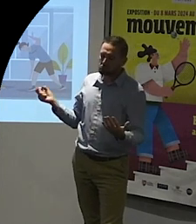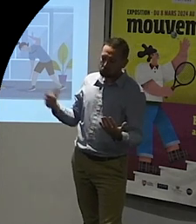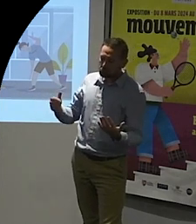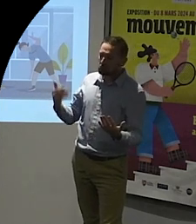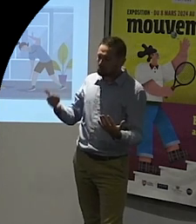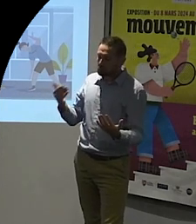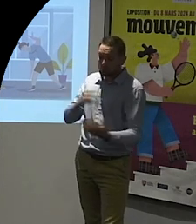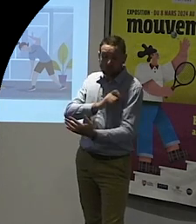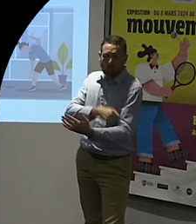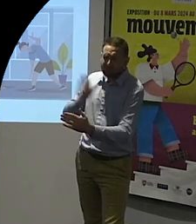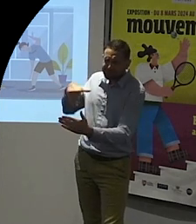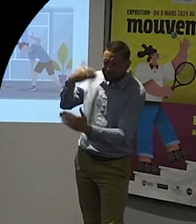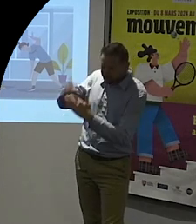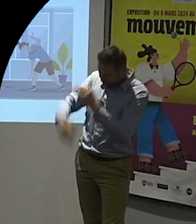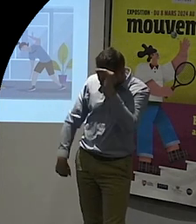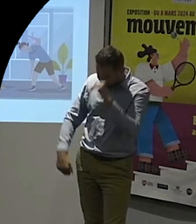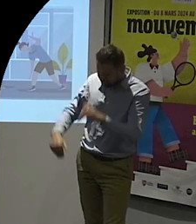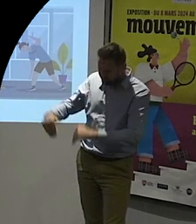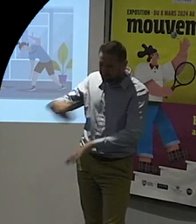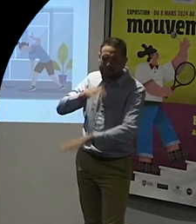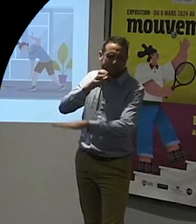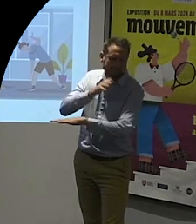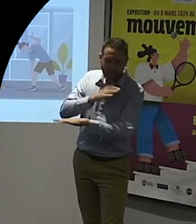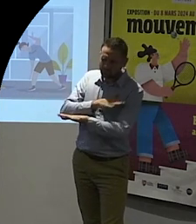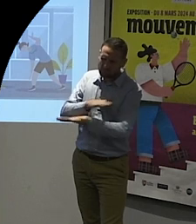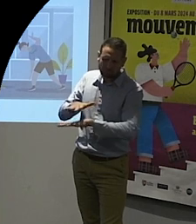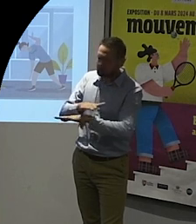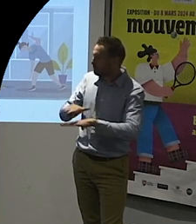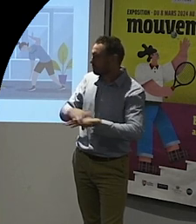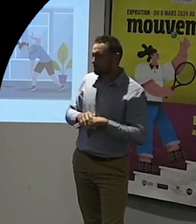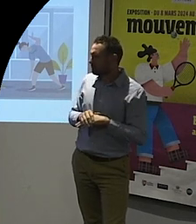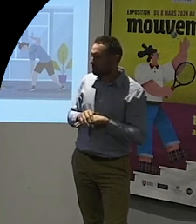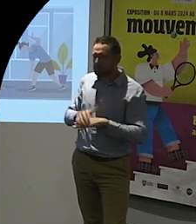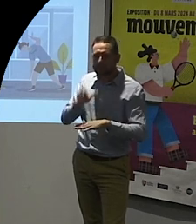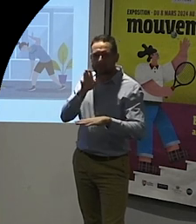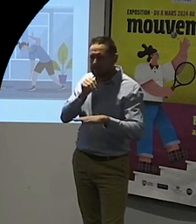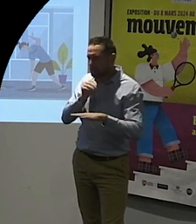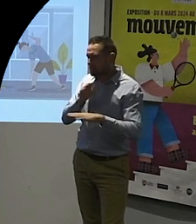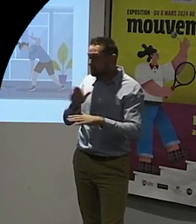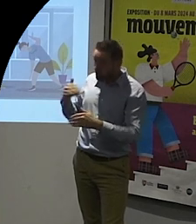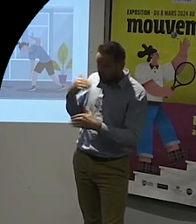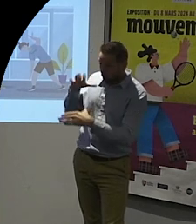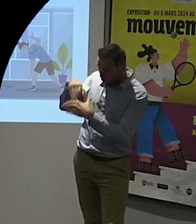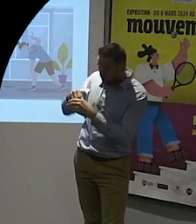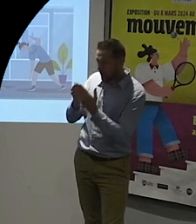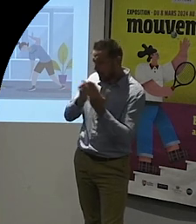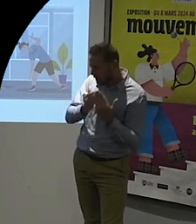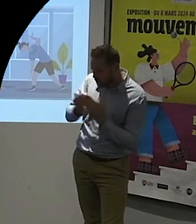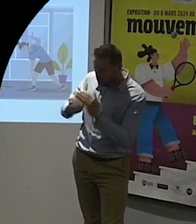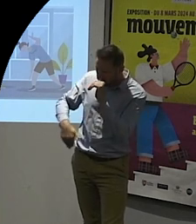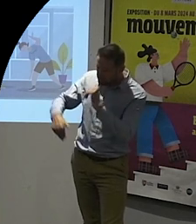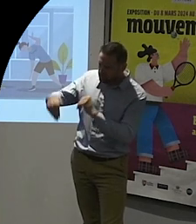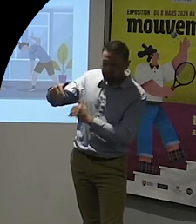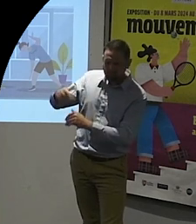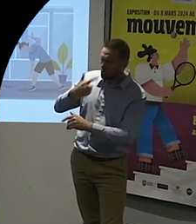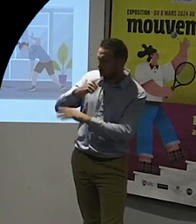j'ai toujours eu horreur du sport depuis ma tendre jeunesse jusque voilà, pendant quelques études, puisque le sport,